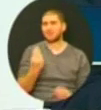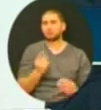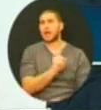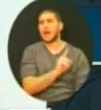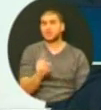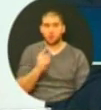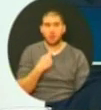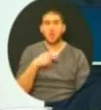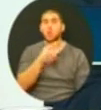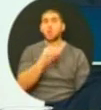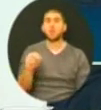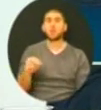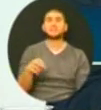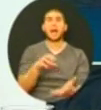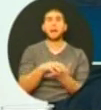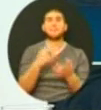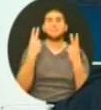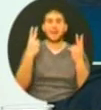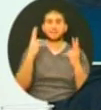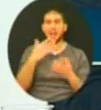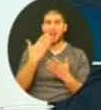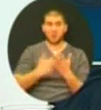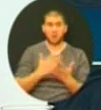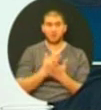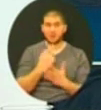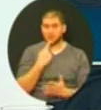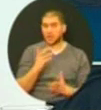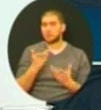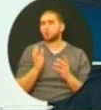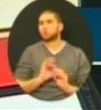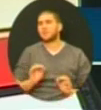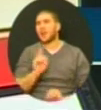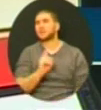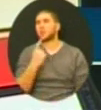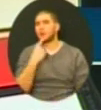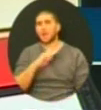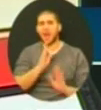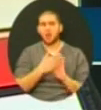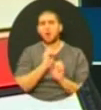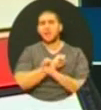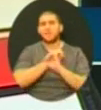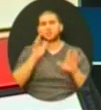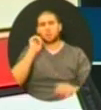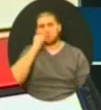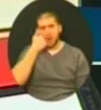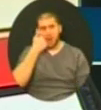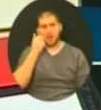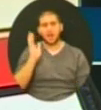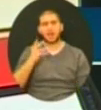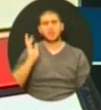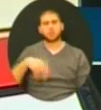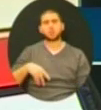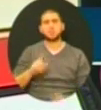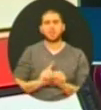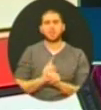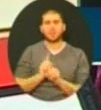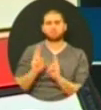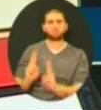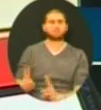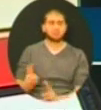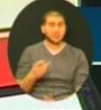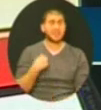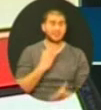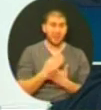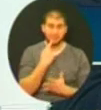להגיד. הנושא המרכזי סביב הדוח, וזה נאמר כבר, אגב, זה... שום דבר לא אסור להגיד. הרי הכל יותר לפרסום מחר, נקבע אמברגו. אז אני אגיד לך כמה דברים